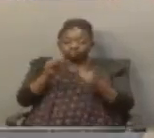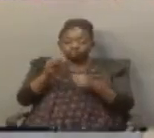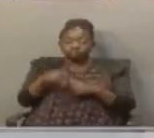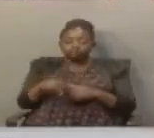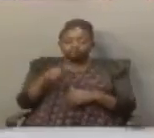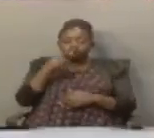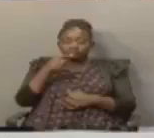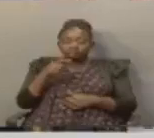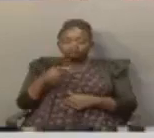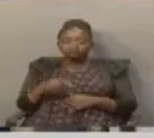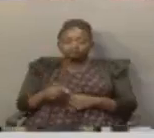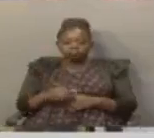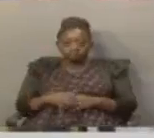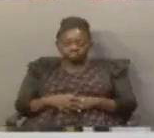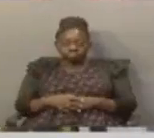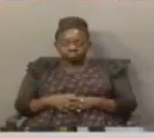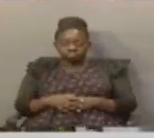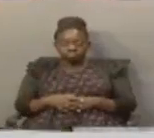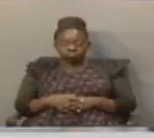n'ategeeza nti